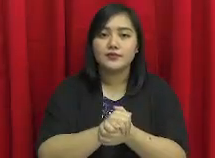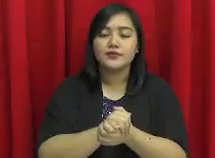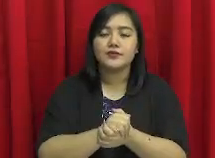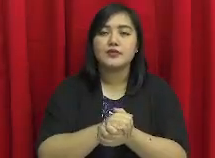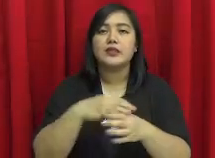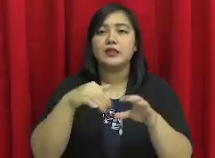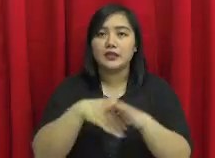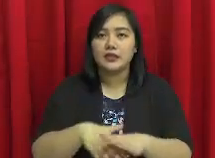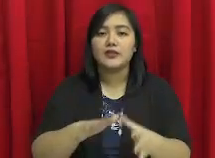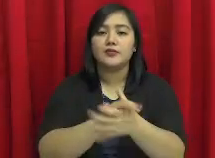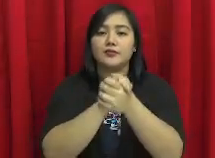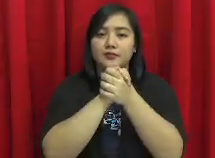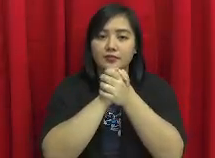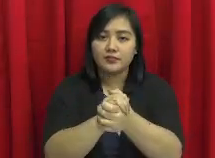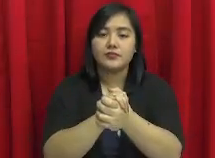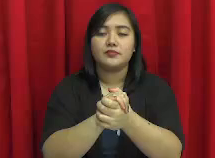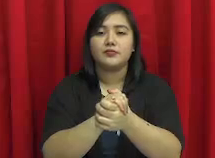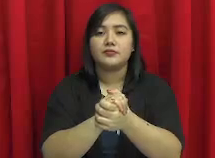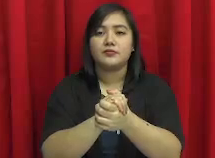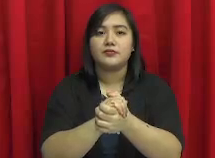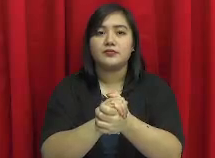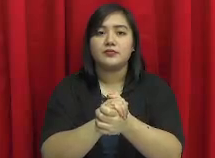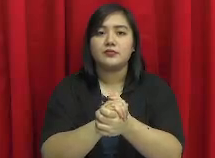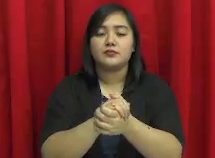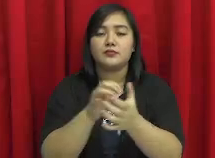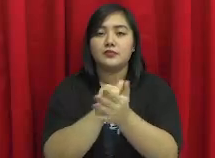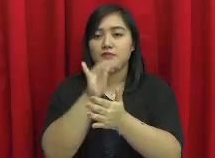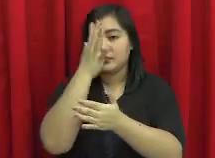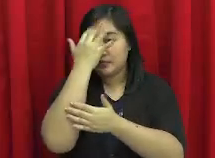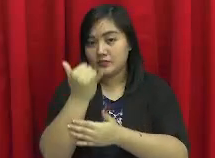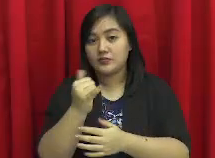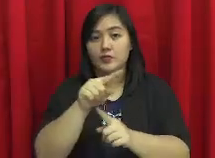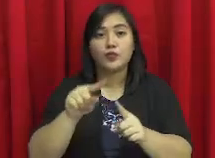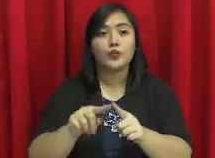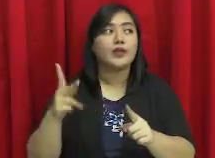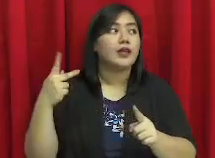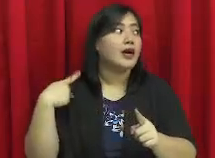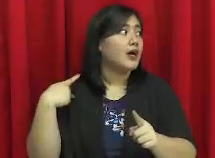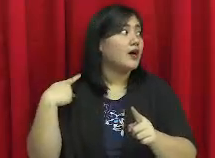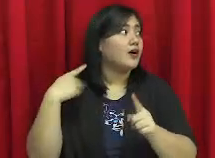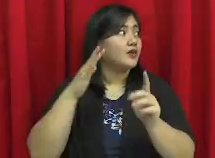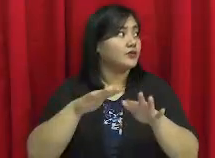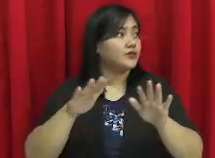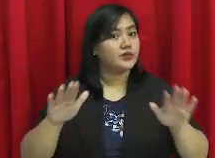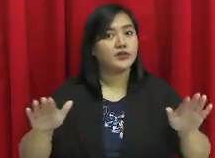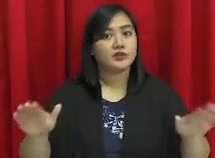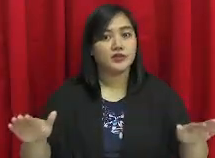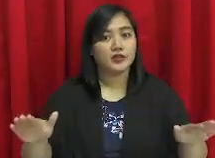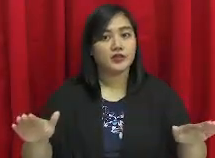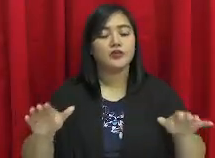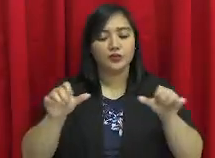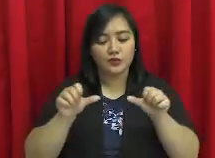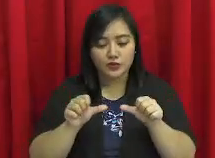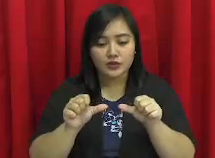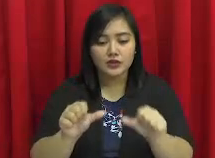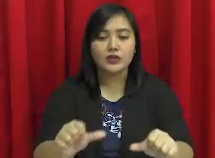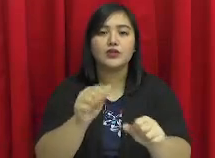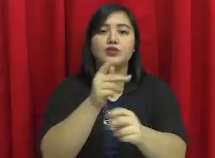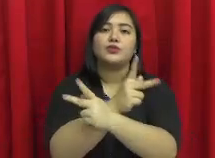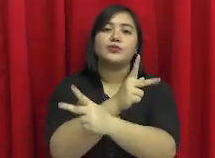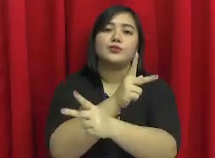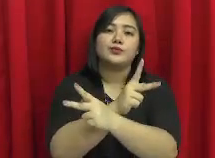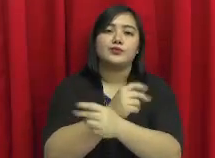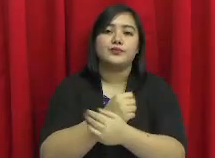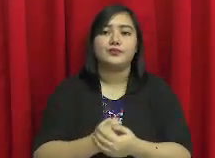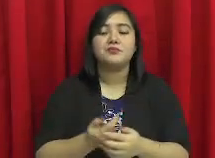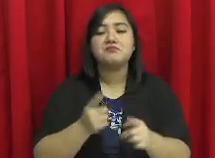nilang mag-asawa, para kung nagbunga man sila, nandoon pa rin, extended pa rin yung protection. Yun. Ang